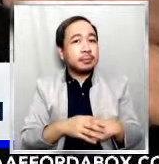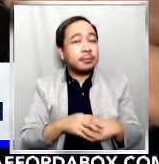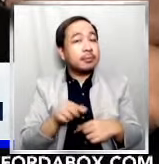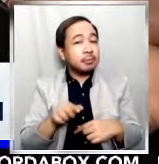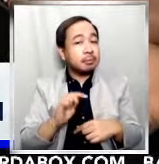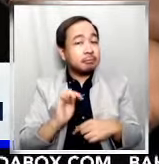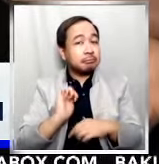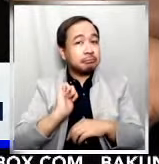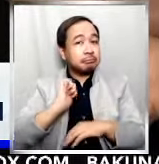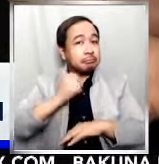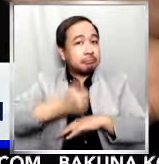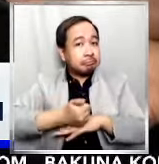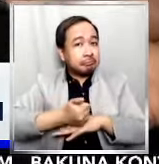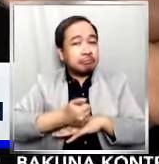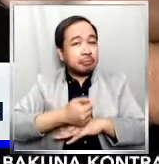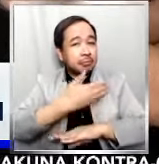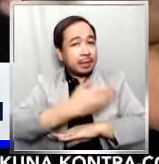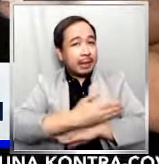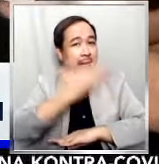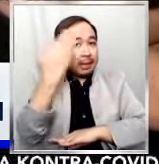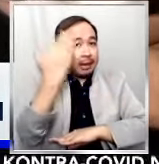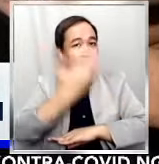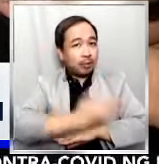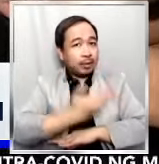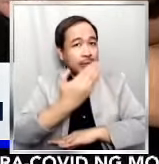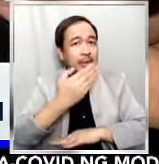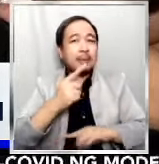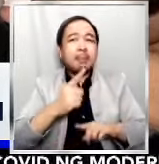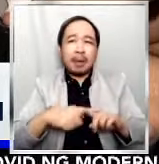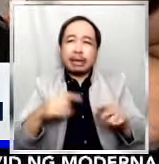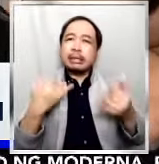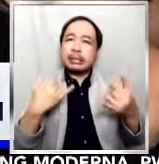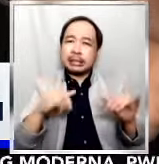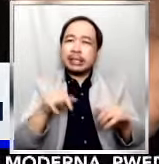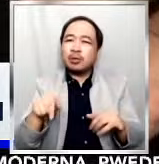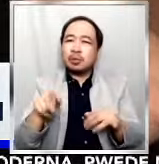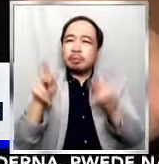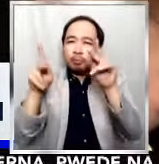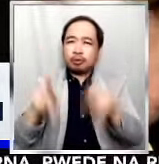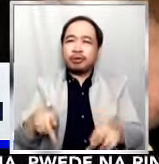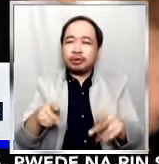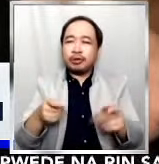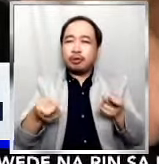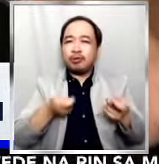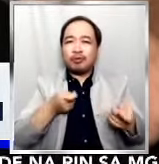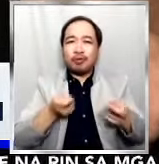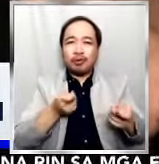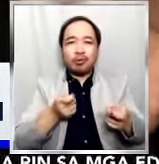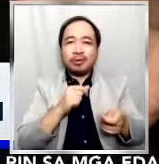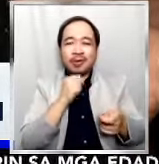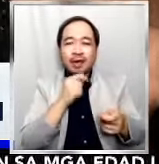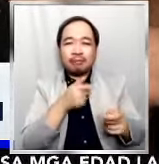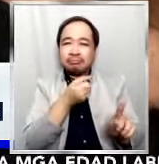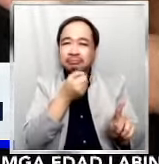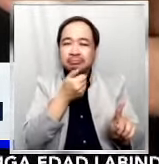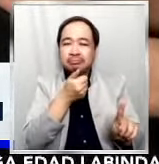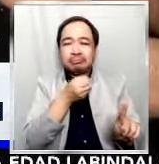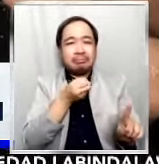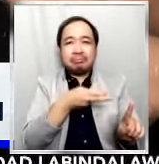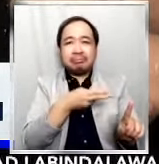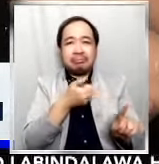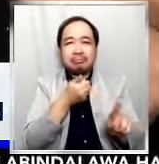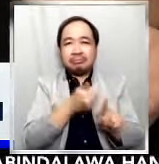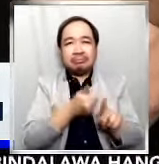nag-ano sila ng barrier. Kaso tao po talaga yung nagpapastop. Hindi po yung wala silang yung barrier talaga.